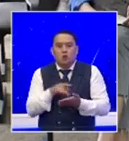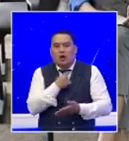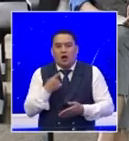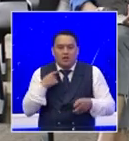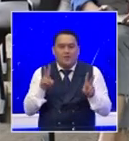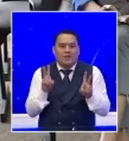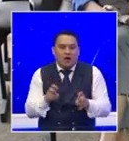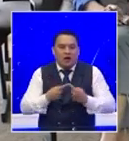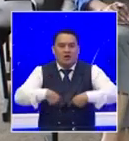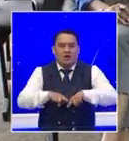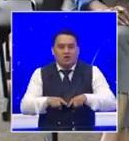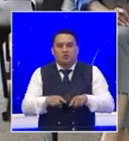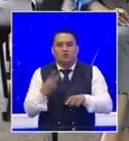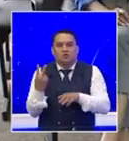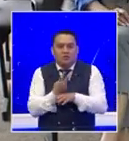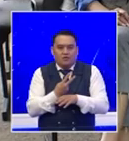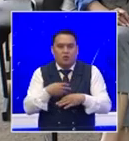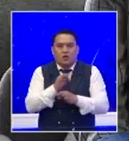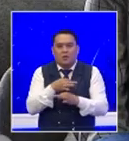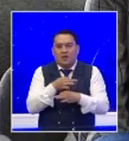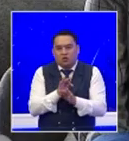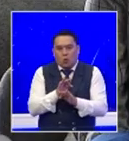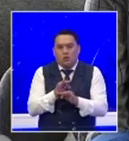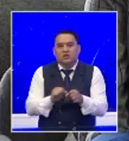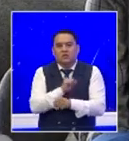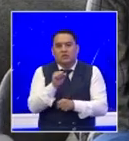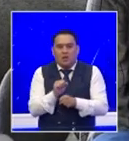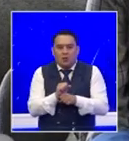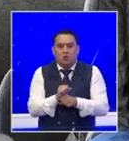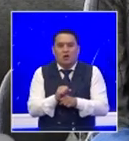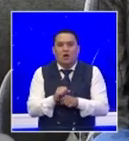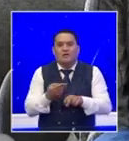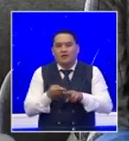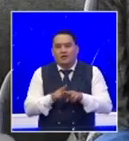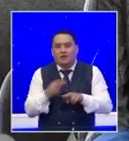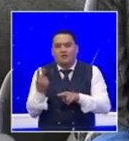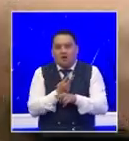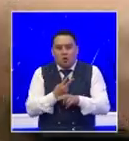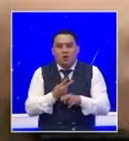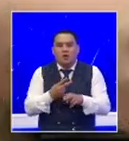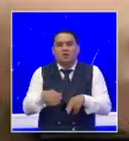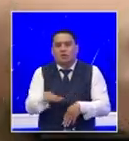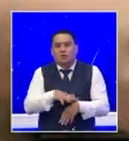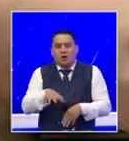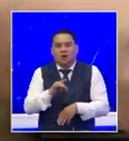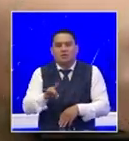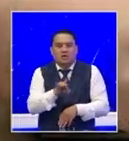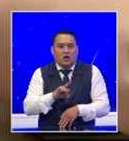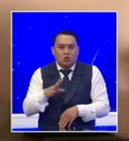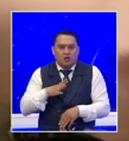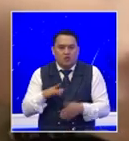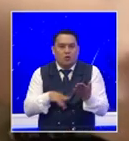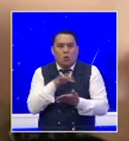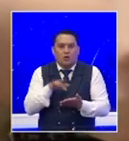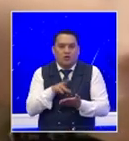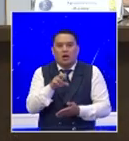станции организована работа двух ПЦР-лабораторий – стационарной и мобильной. Вторая функционирует на территории Карасайского района в